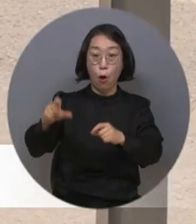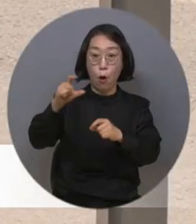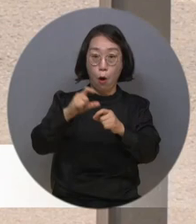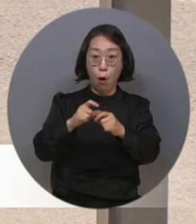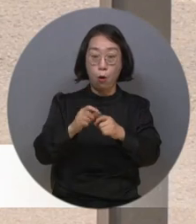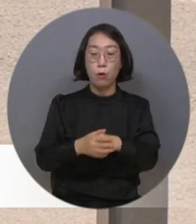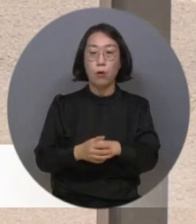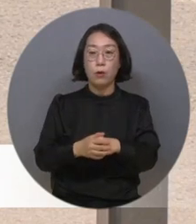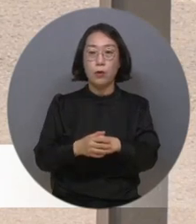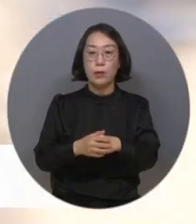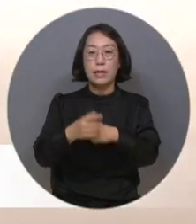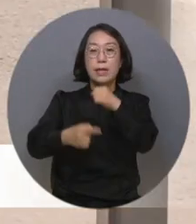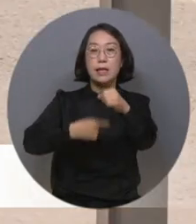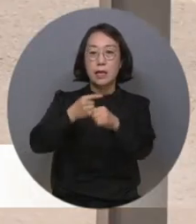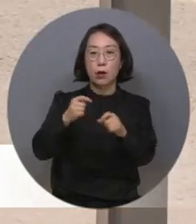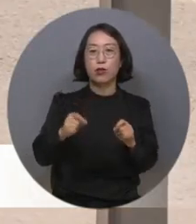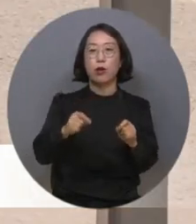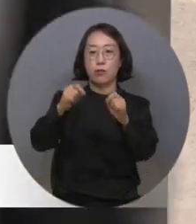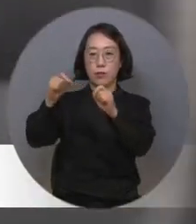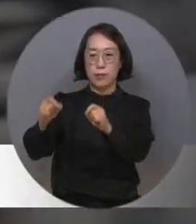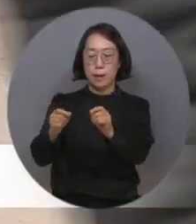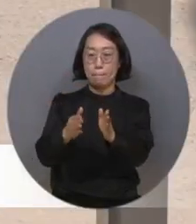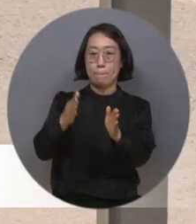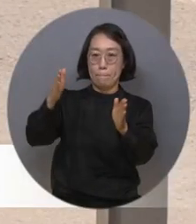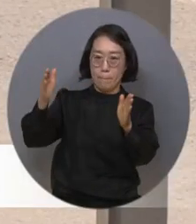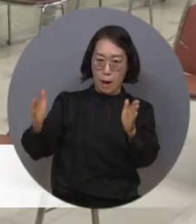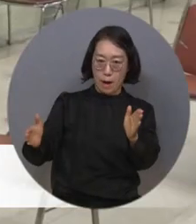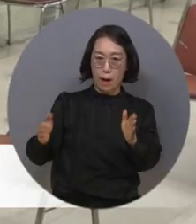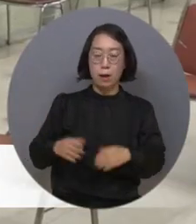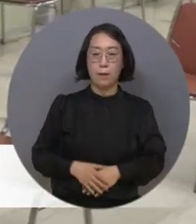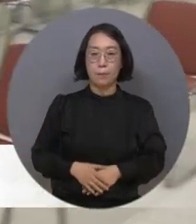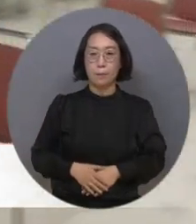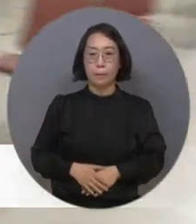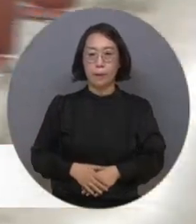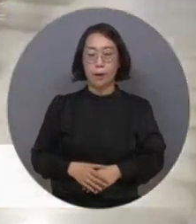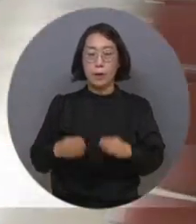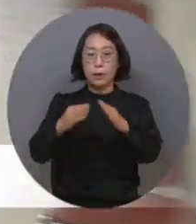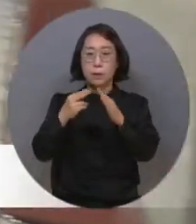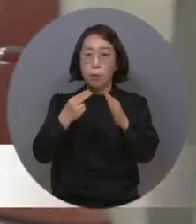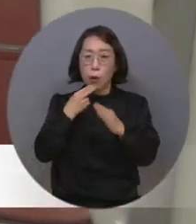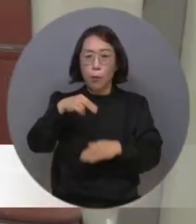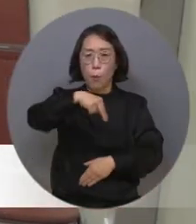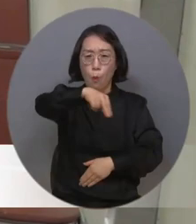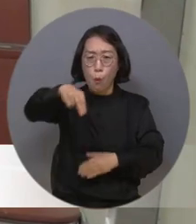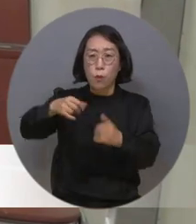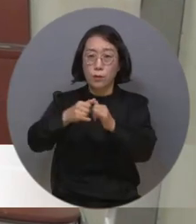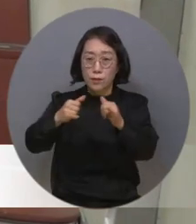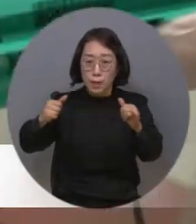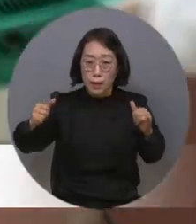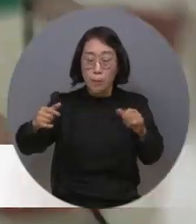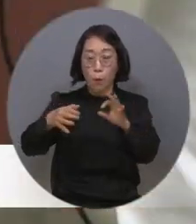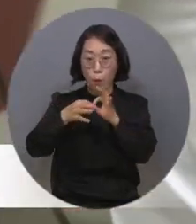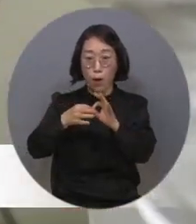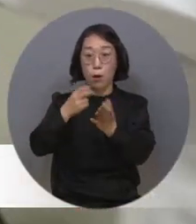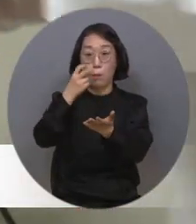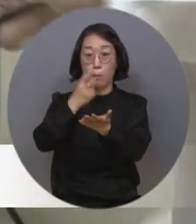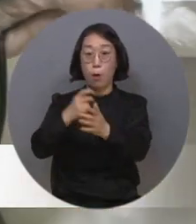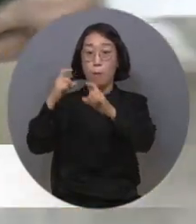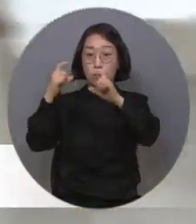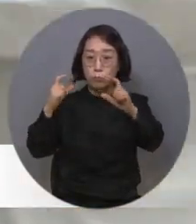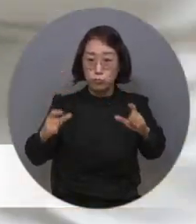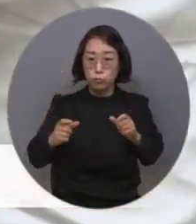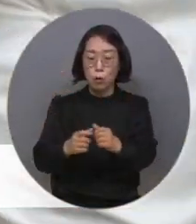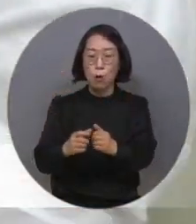지난 22일부터 1년 더 연장한다고 밝혔습니다. 노숙인 진료시설 지정 등에 관한 고시는 코로나19